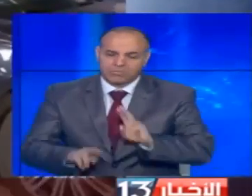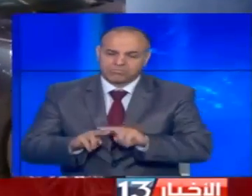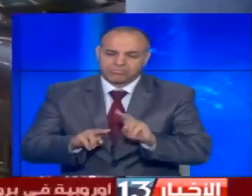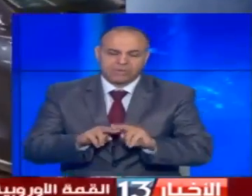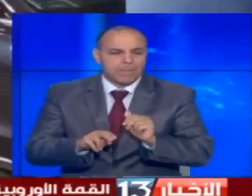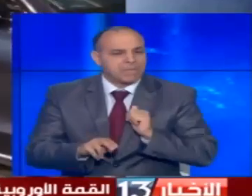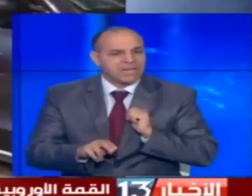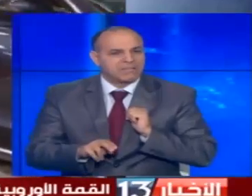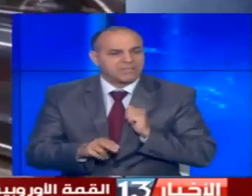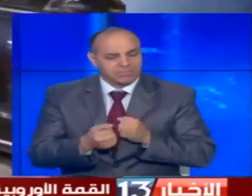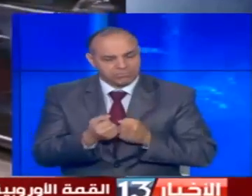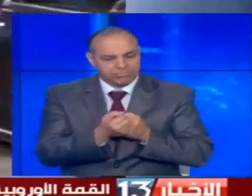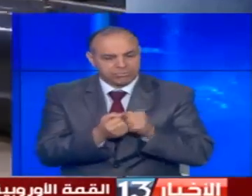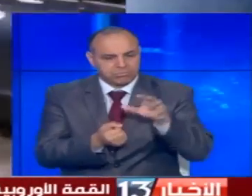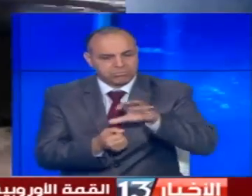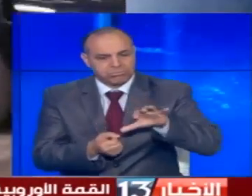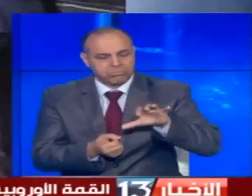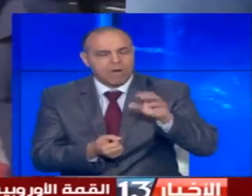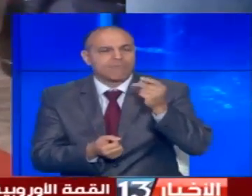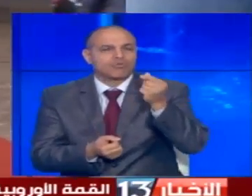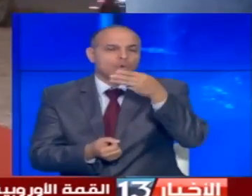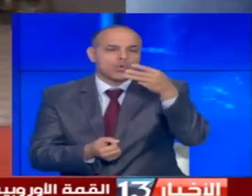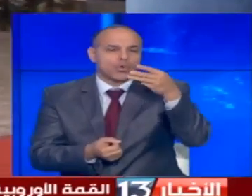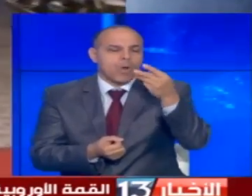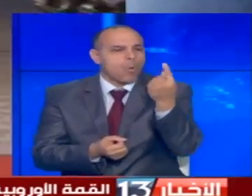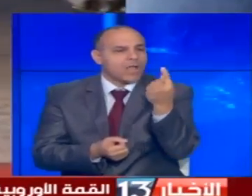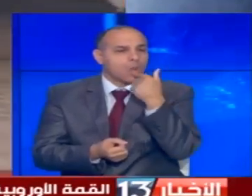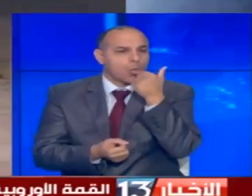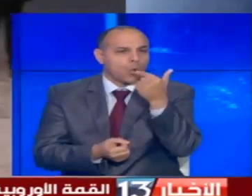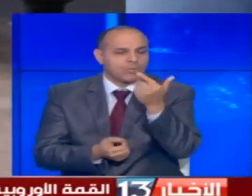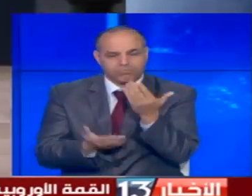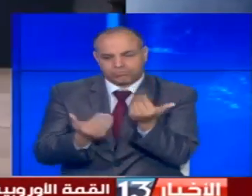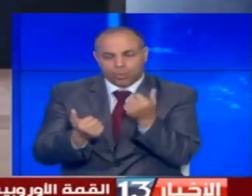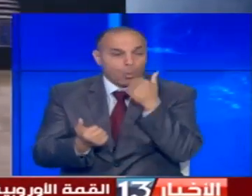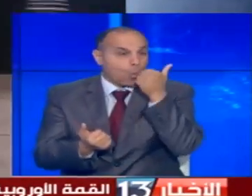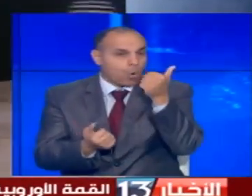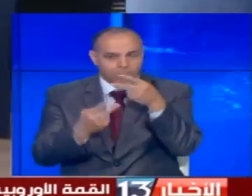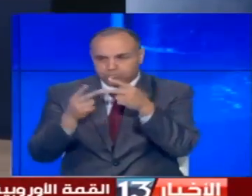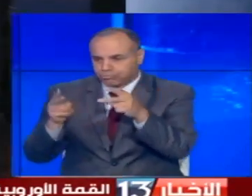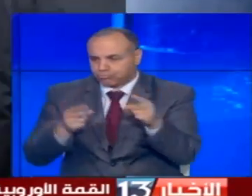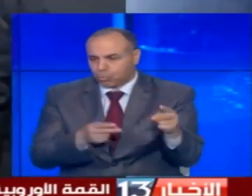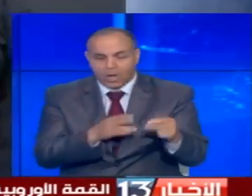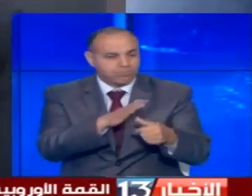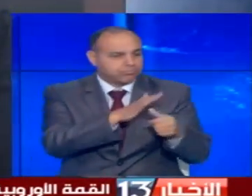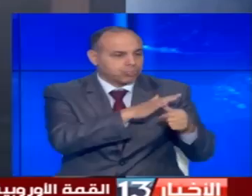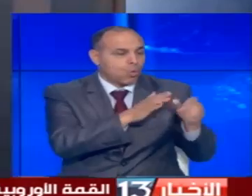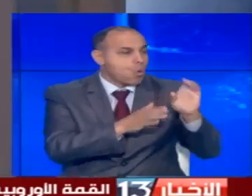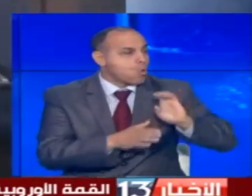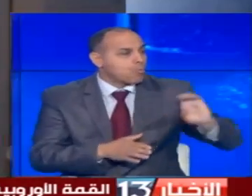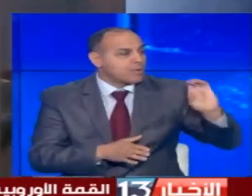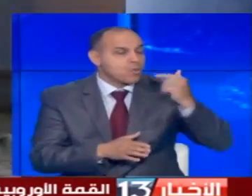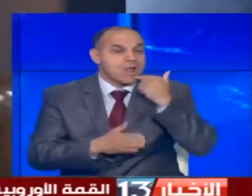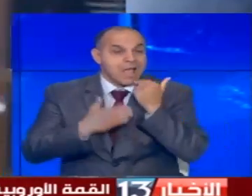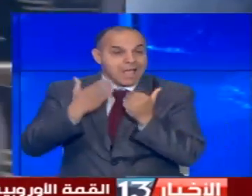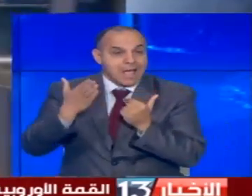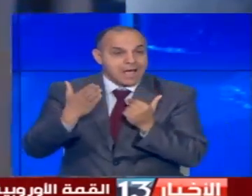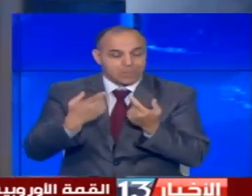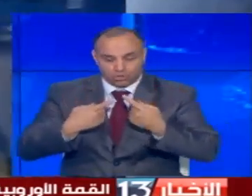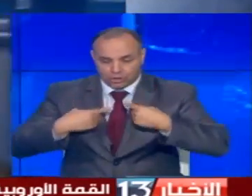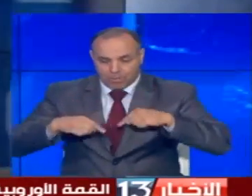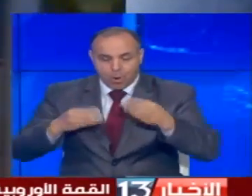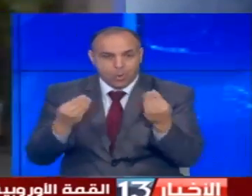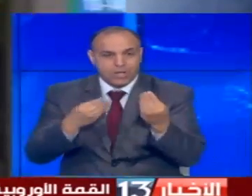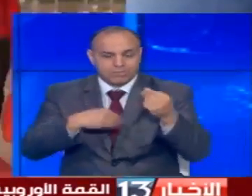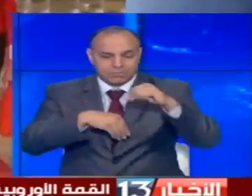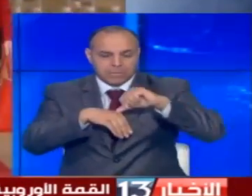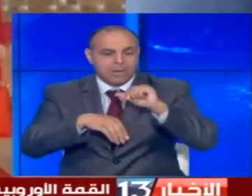الخاصه بتدعيم منطقه العم الاوروبيه الموحده من المنتظر ان يوافق عليها الزعماء الاوروبيون المجتمعون اليوم في